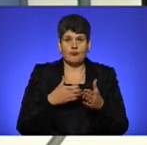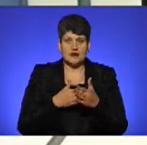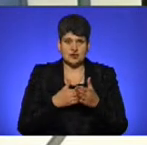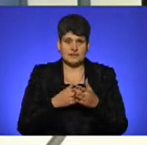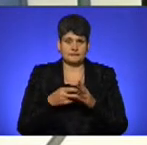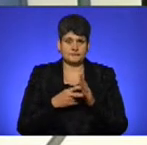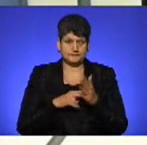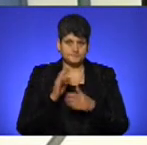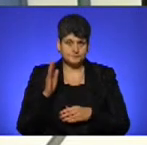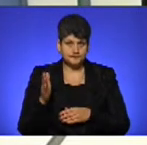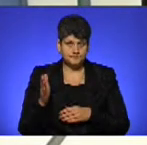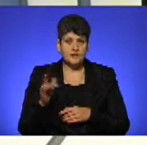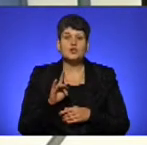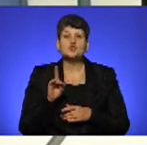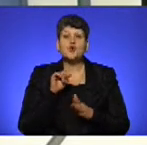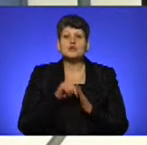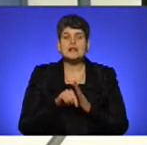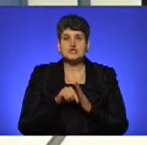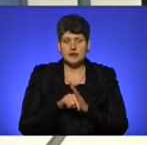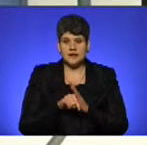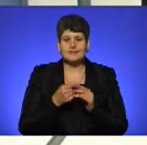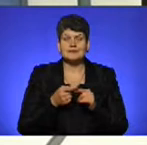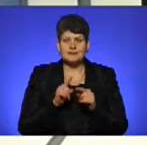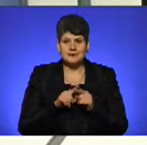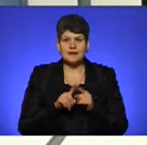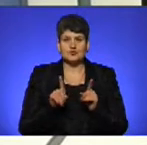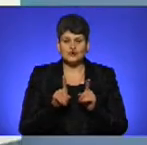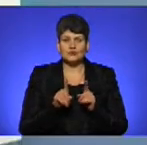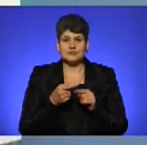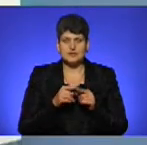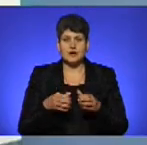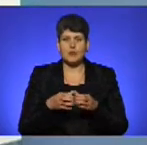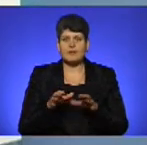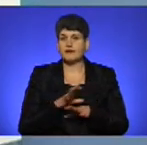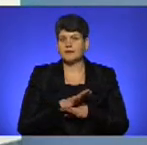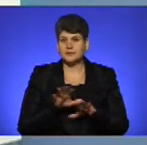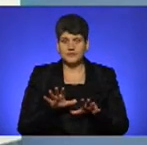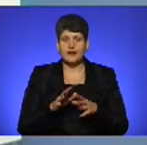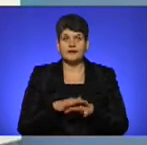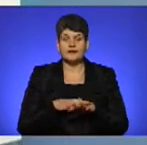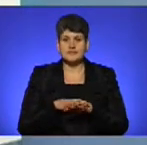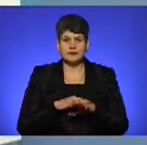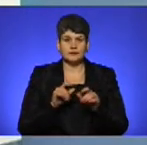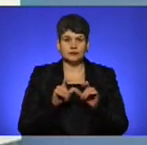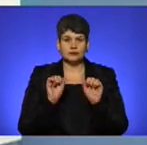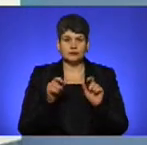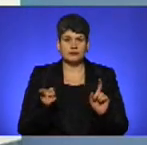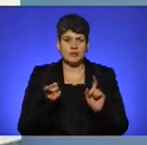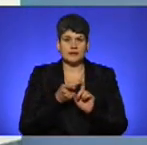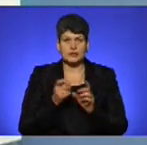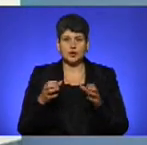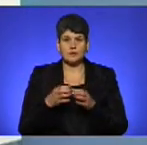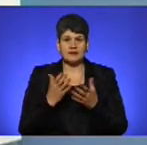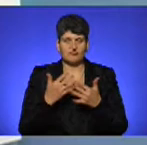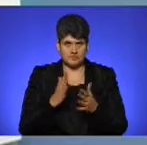це означає, що цю громаду, таким чином, так, вона не відбулася, але населені пункти можуть приєднати до громади, яка вже